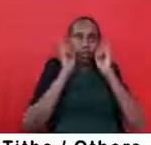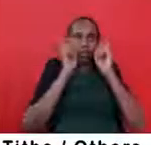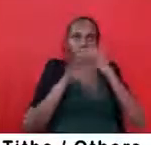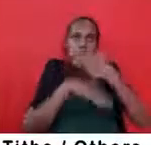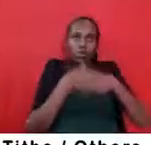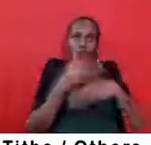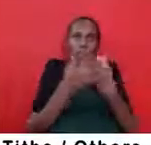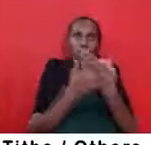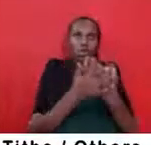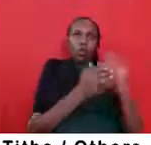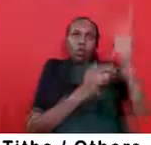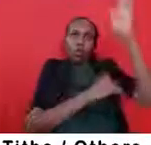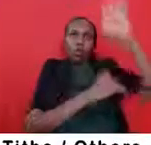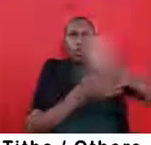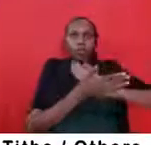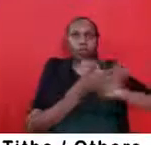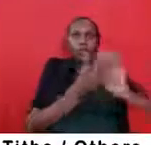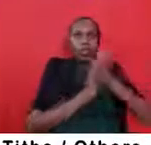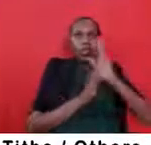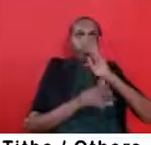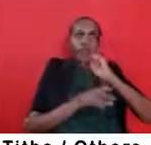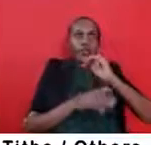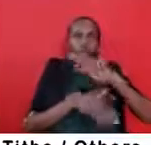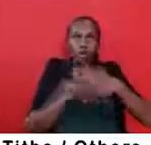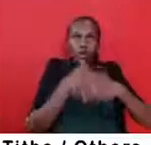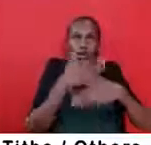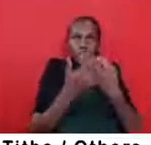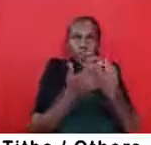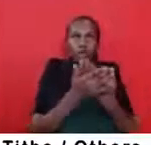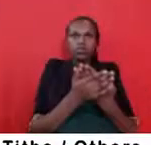zao. Yeye huwasamehe